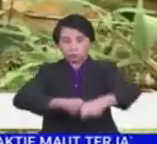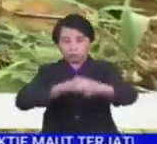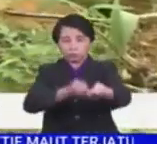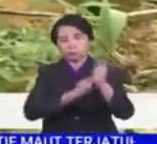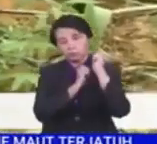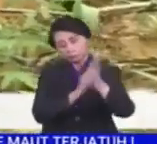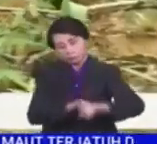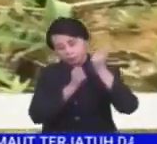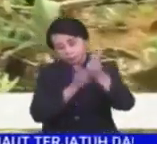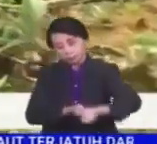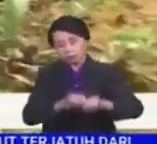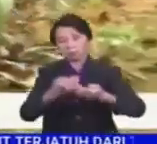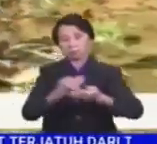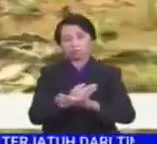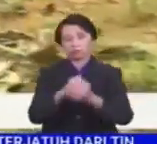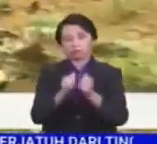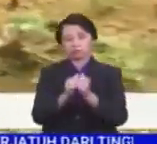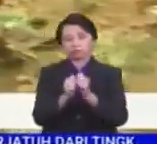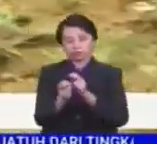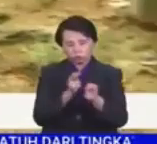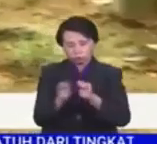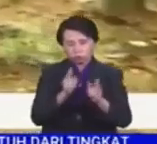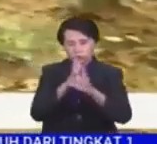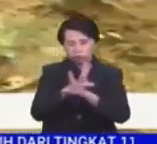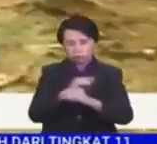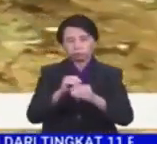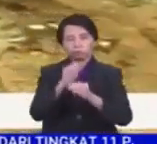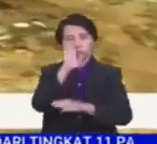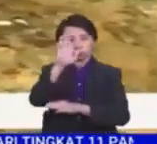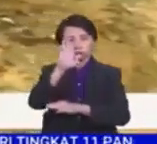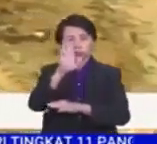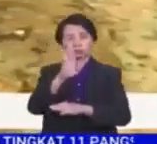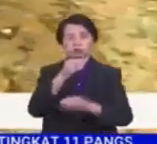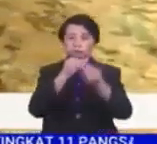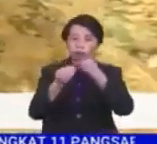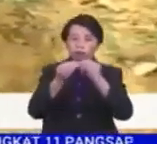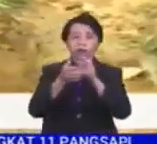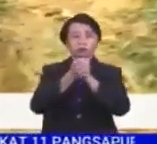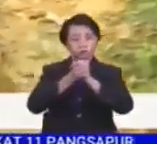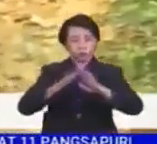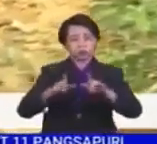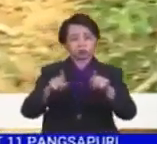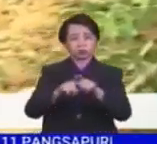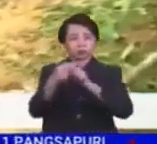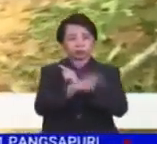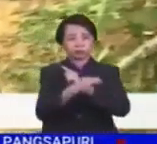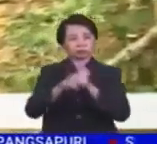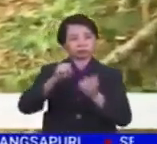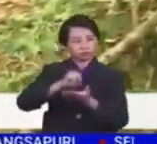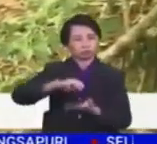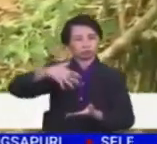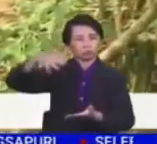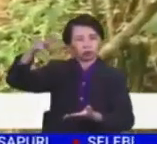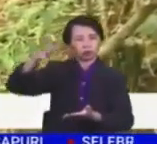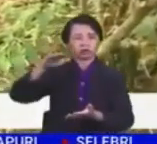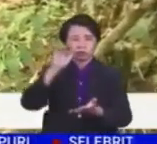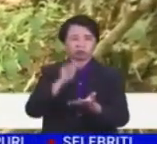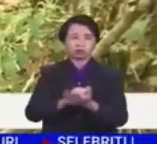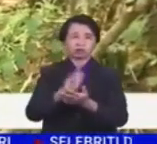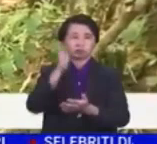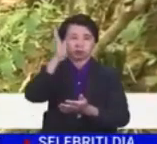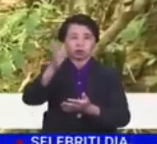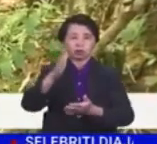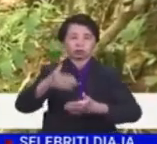modern juga katanya oslah di dengan usai stroworld untuk menjamin food security sebagai negeri Makmur tambahnya peka dong peka